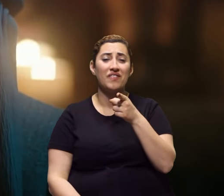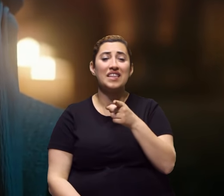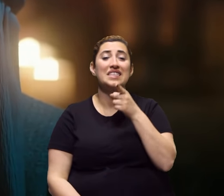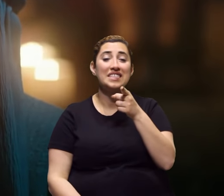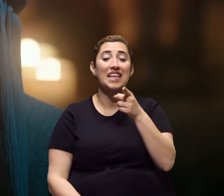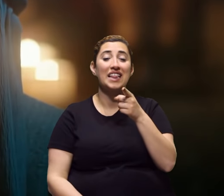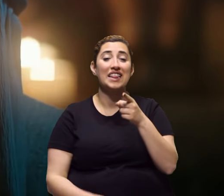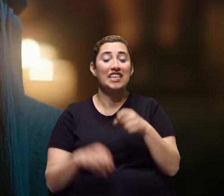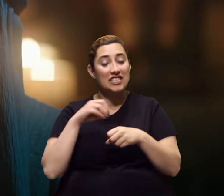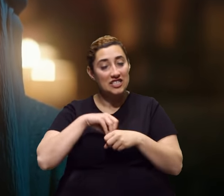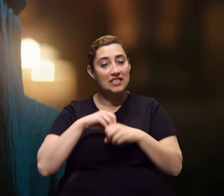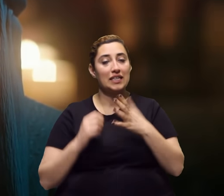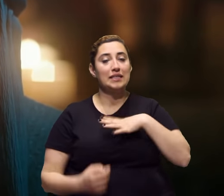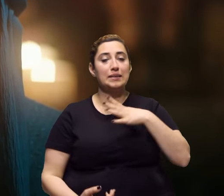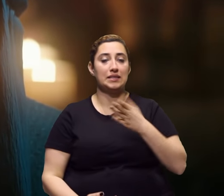senden iste.